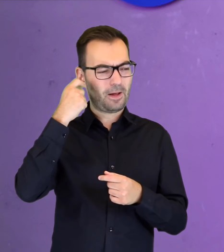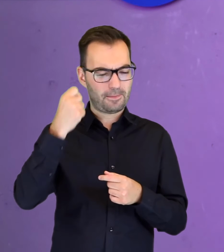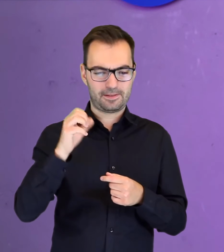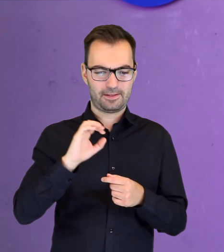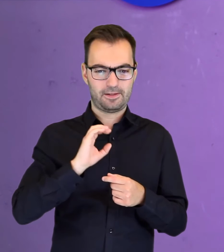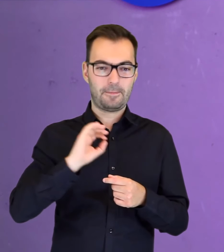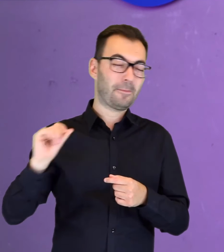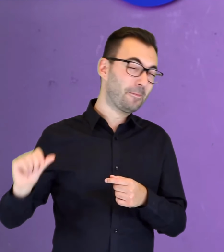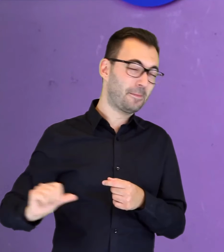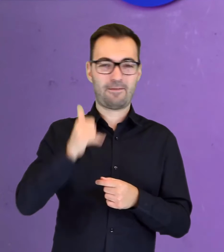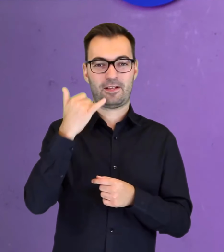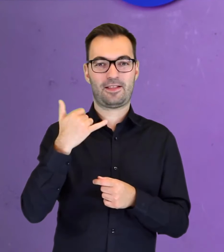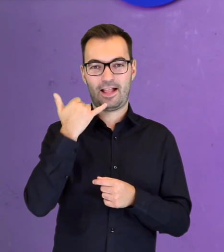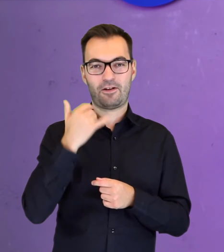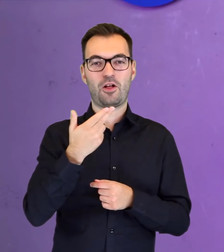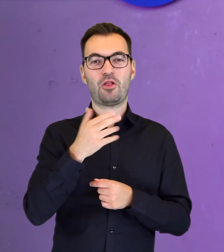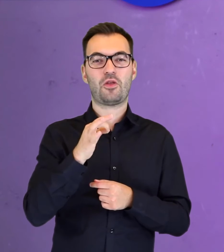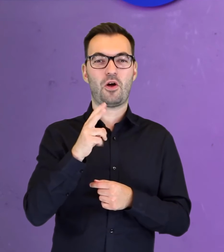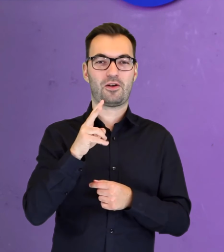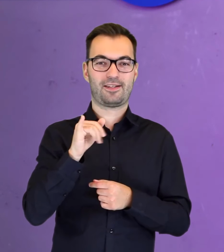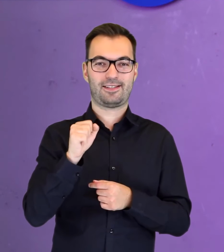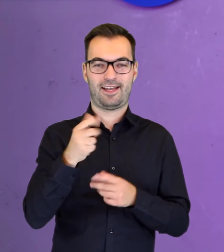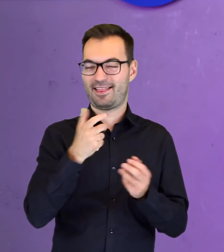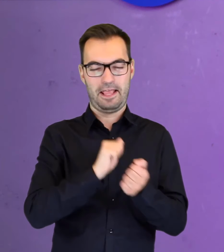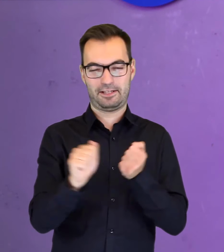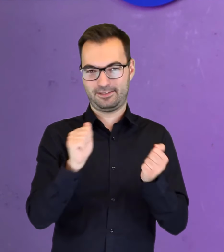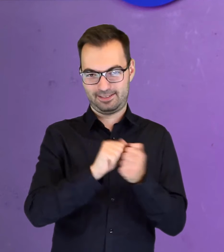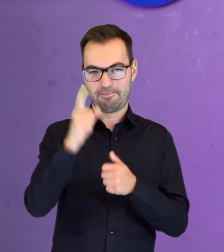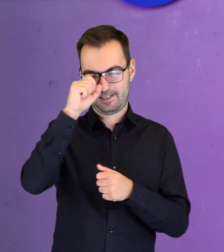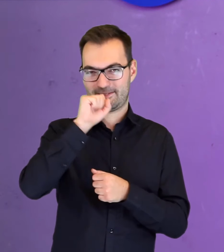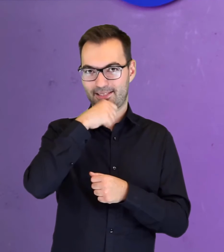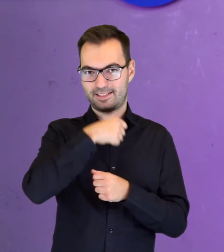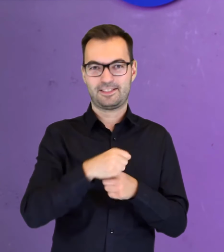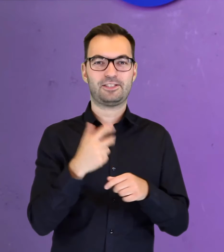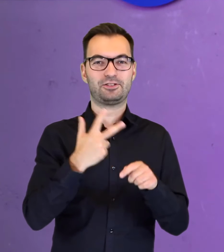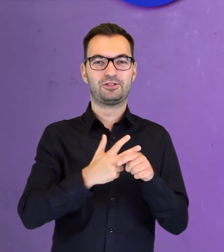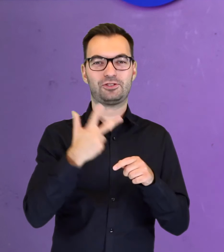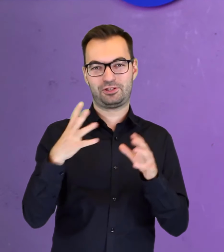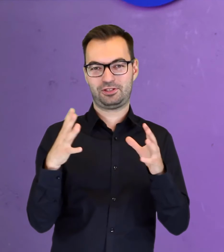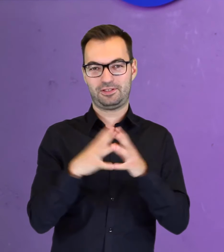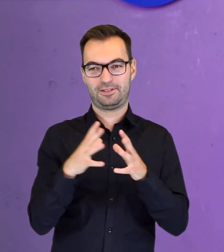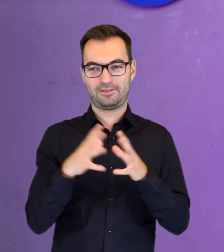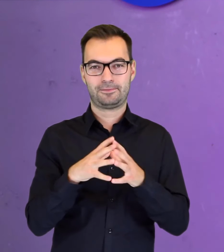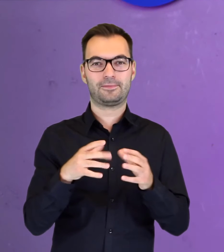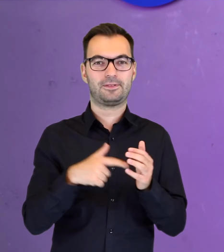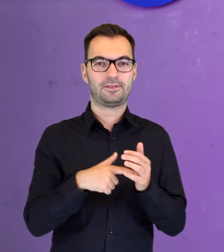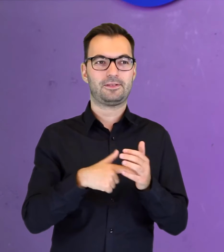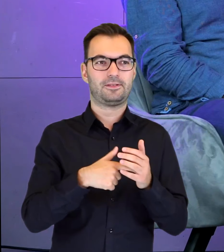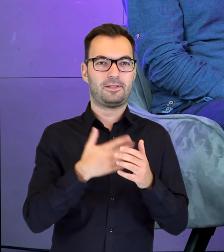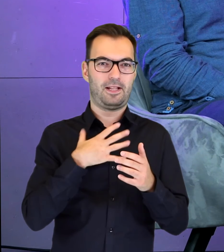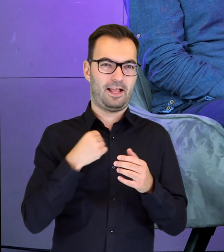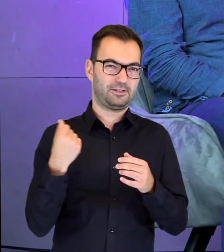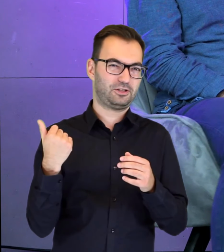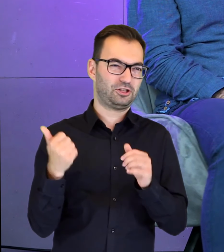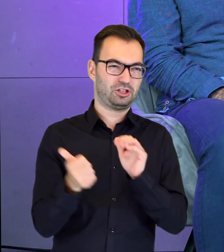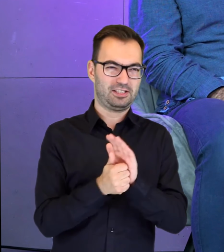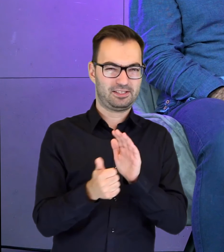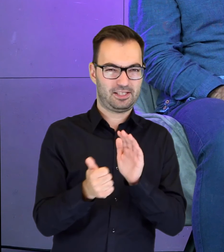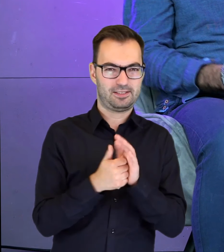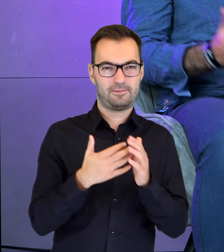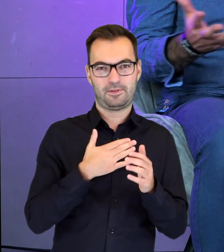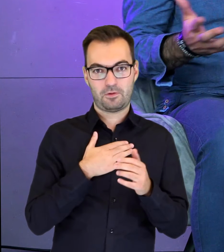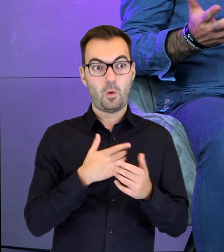produktów tak naprawdę ja nie pamiętam że pierwsze telefon Nokia sławna niezniszczalna czy 310